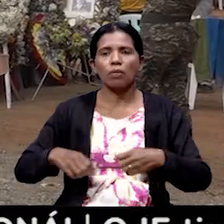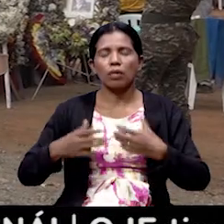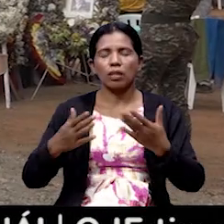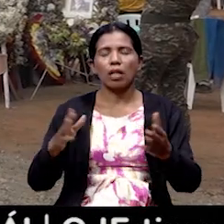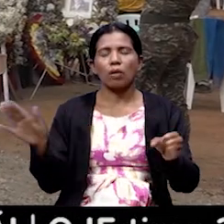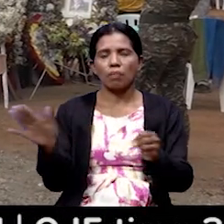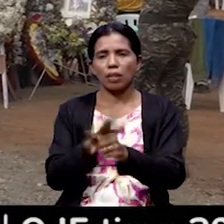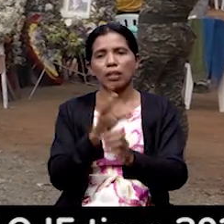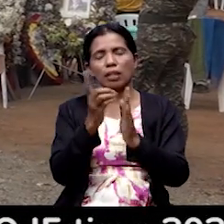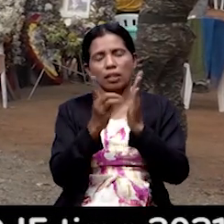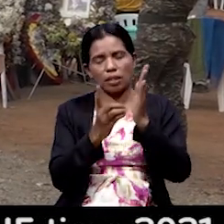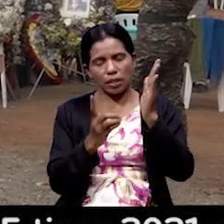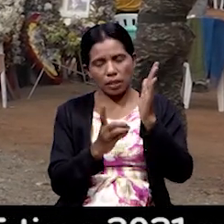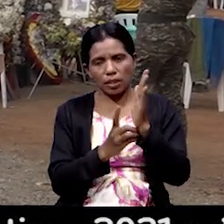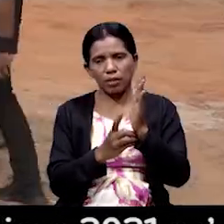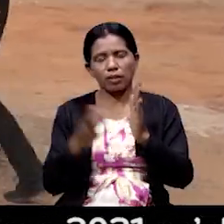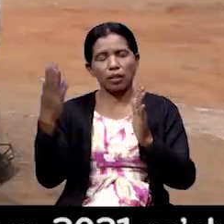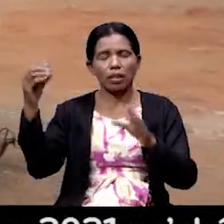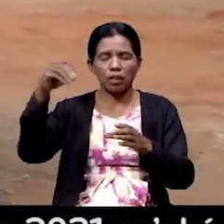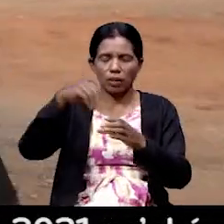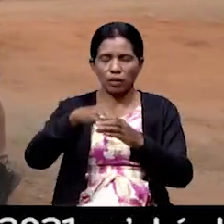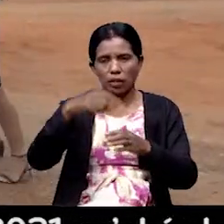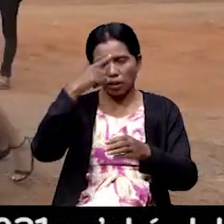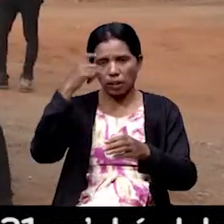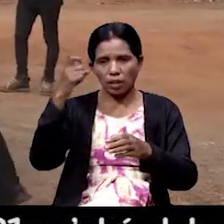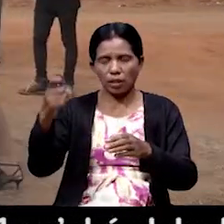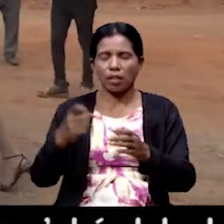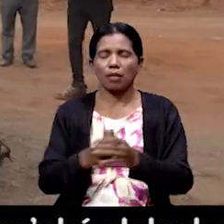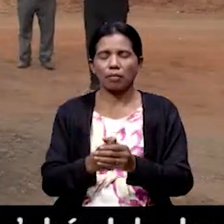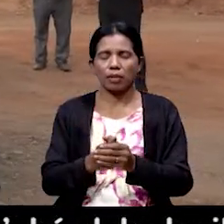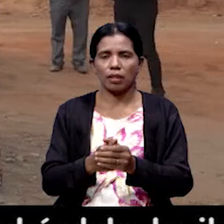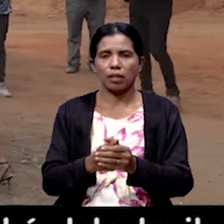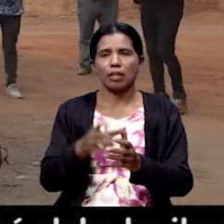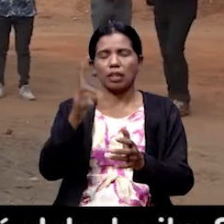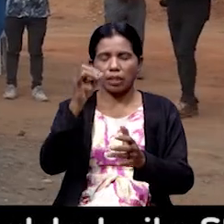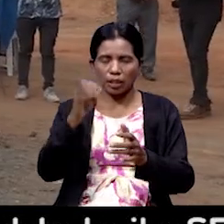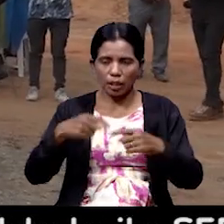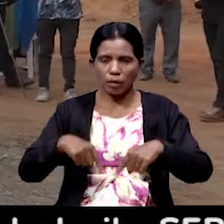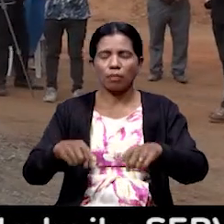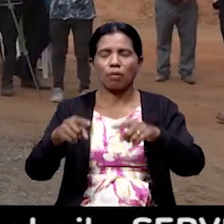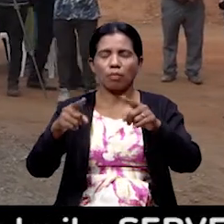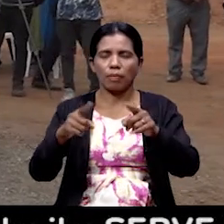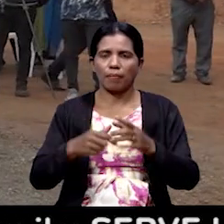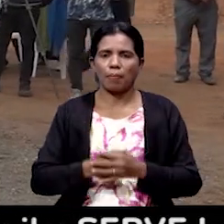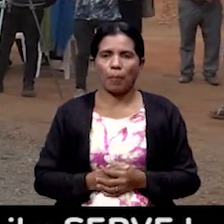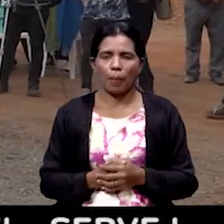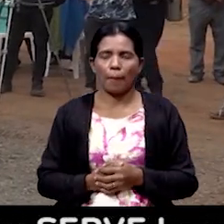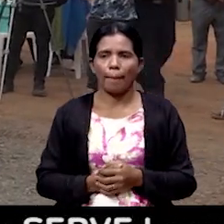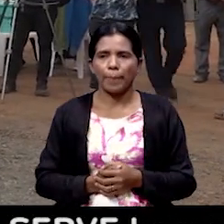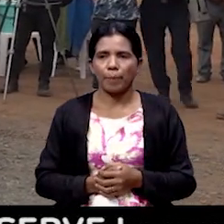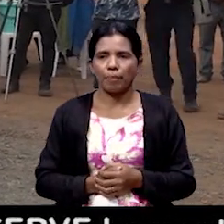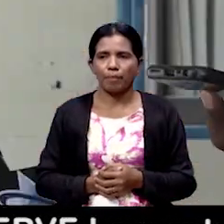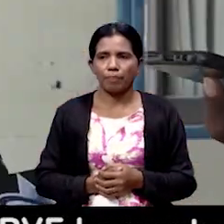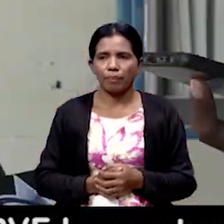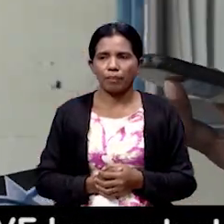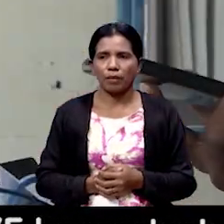ia biografia sodozu nian, inklui tamba engrafamento ia viazen dili bazarindu zerois metinaru. Sinti dihanhau